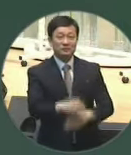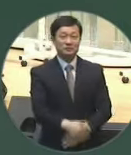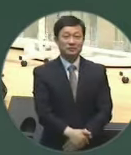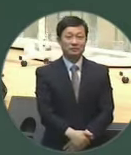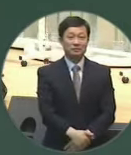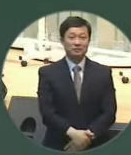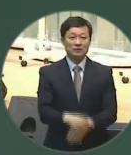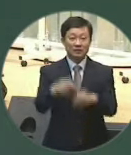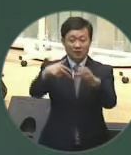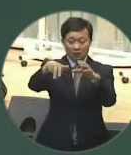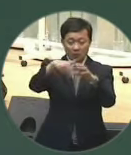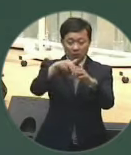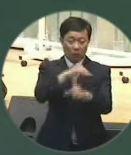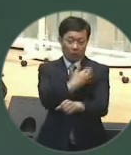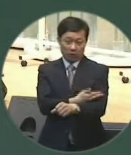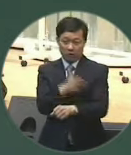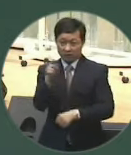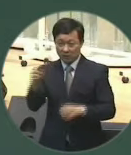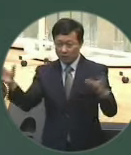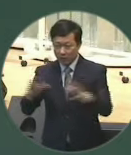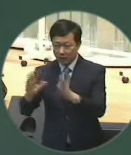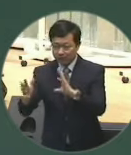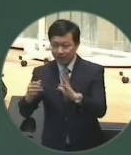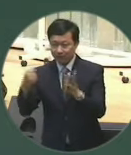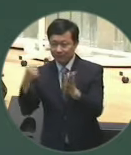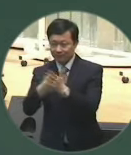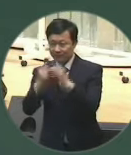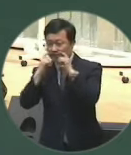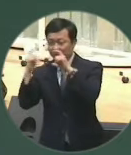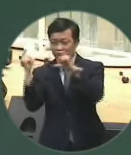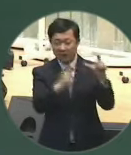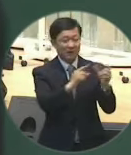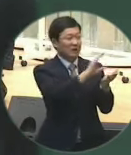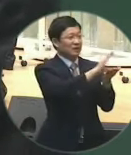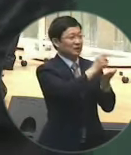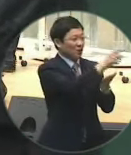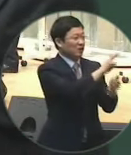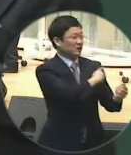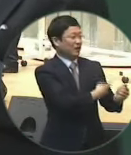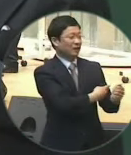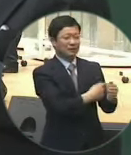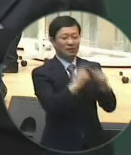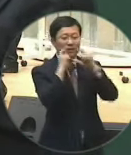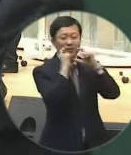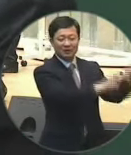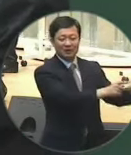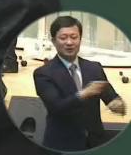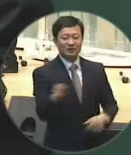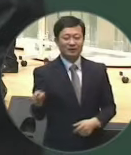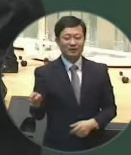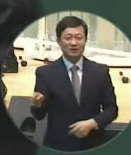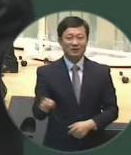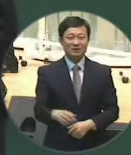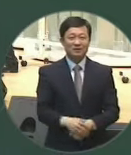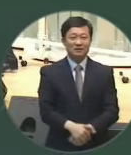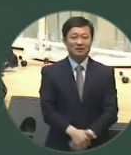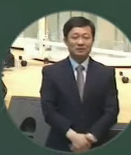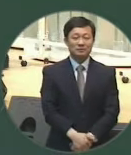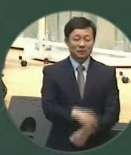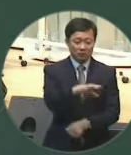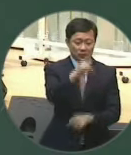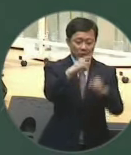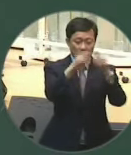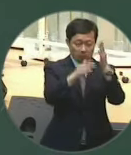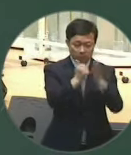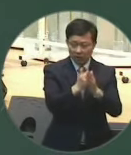그리스도를 이단으로 집었단 말이에요. The religious authority at that time made Christ as the cult. 그러니까